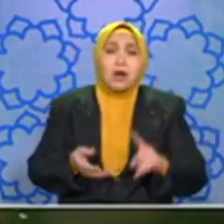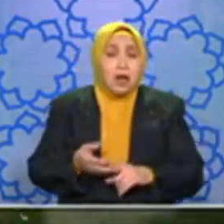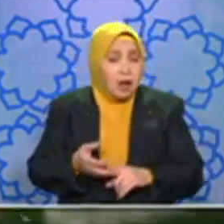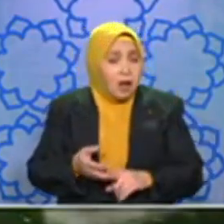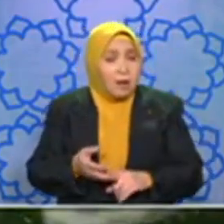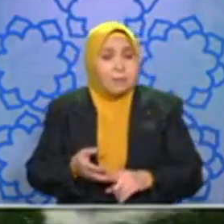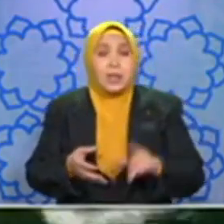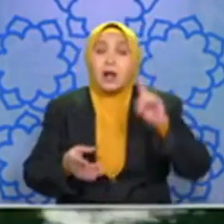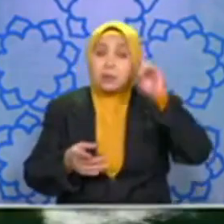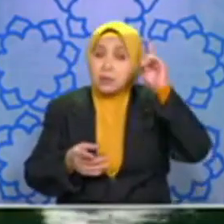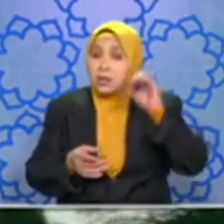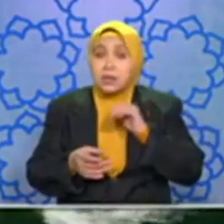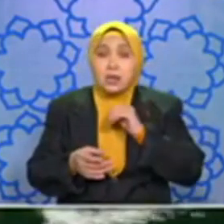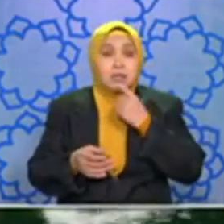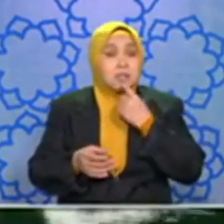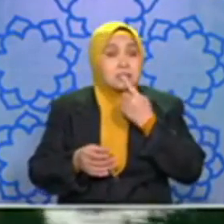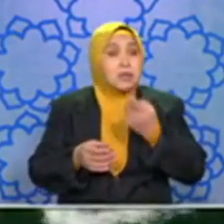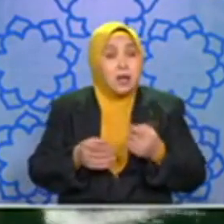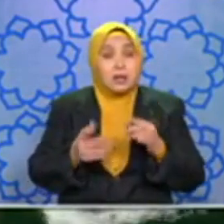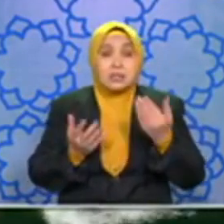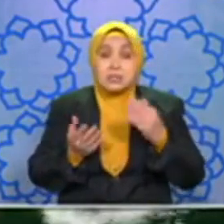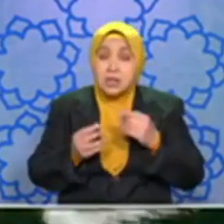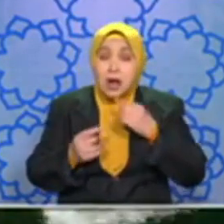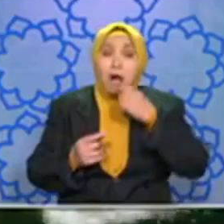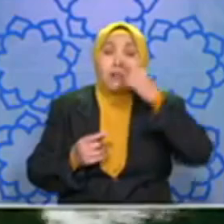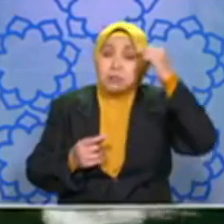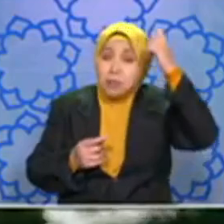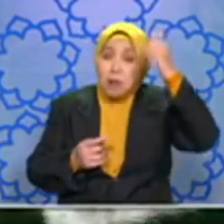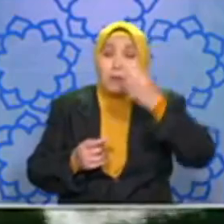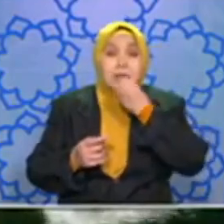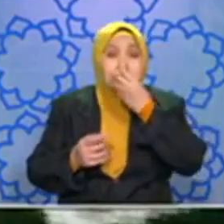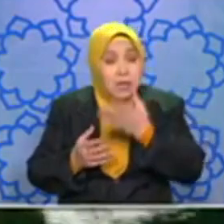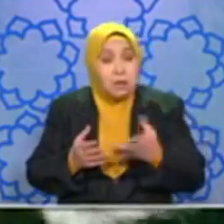ta'lamun ya, ataupun istilah di sini Allah kata bahawa